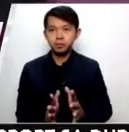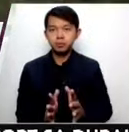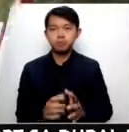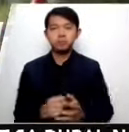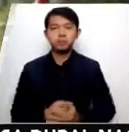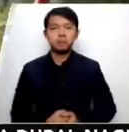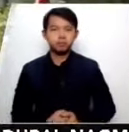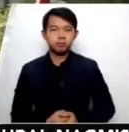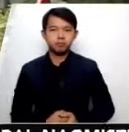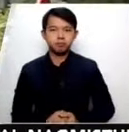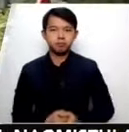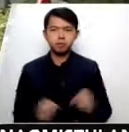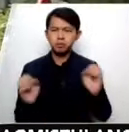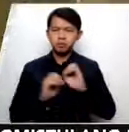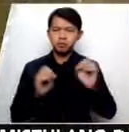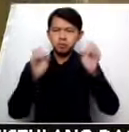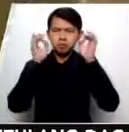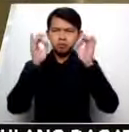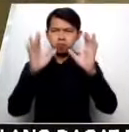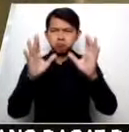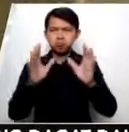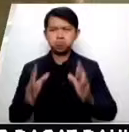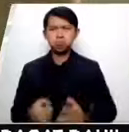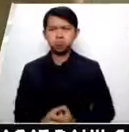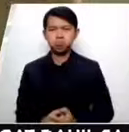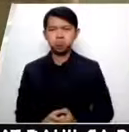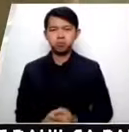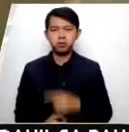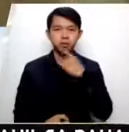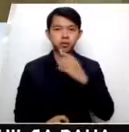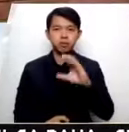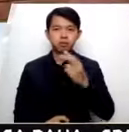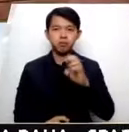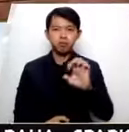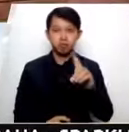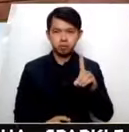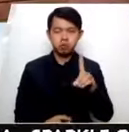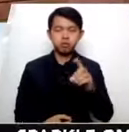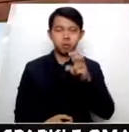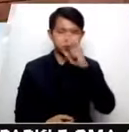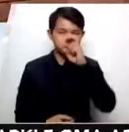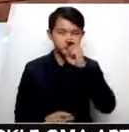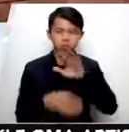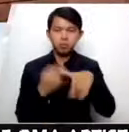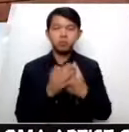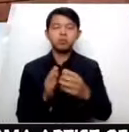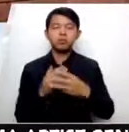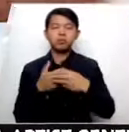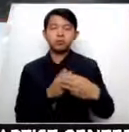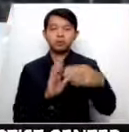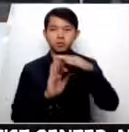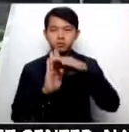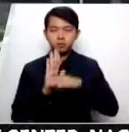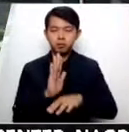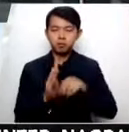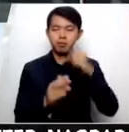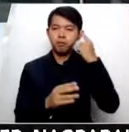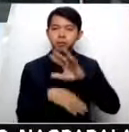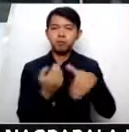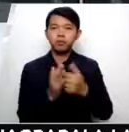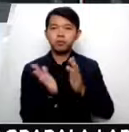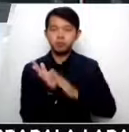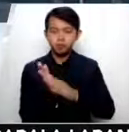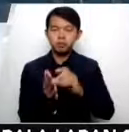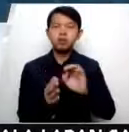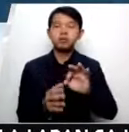threat sabi ng CHED mahigpit ang guidelines para sa mga paaralan sa pagtanggap sa mga foreign students nag-iimbestiga ang